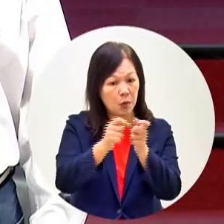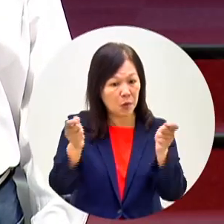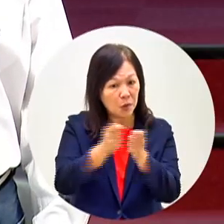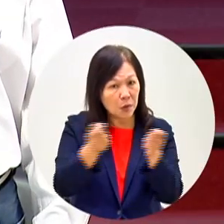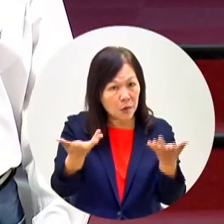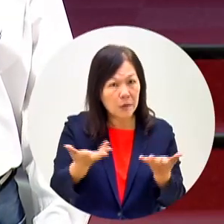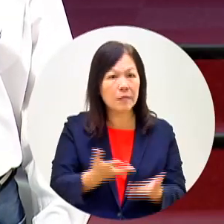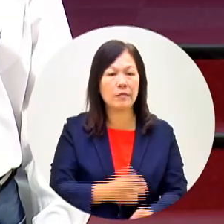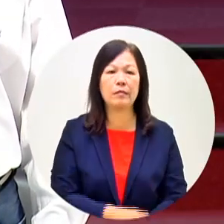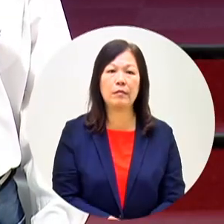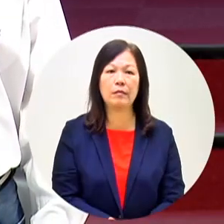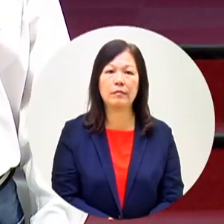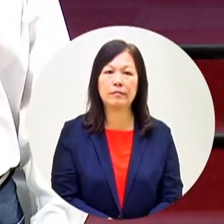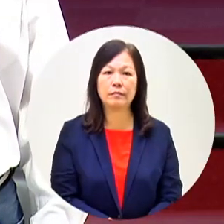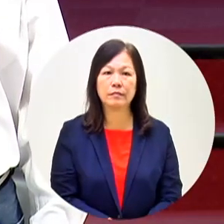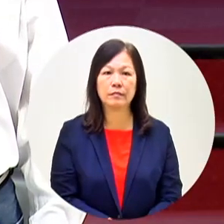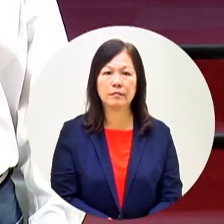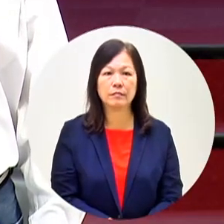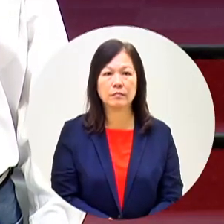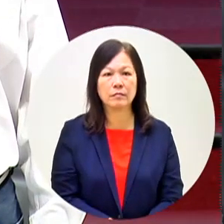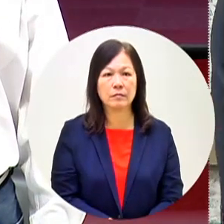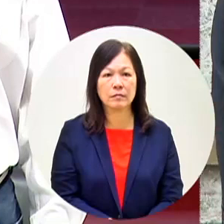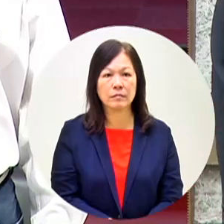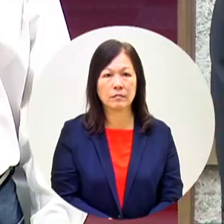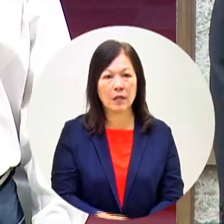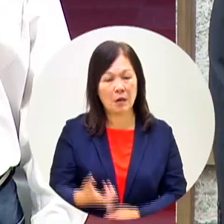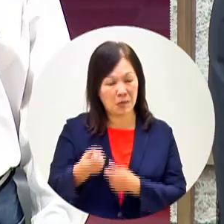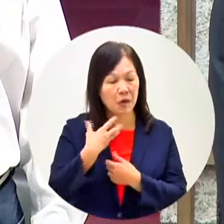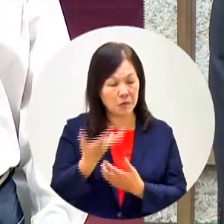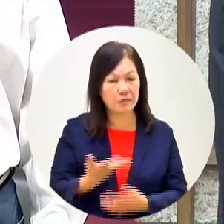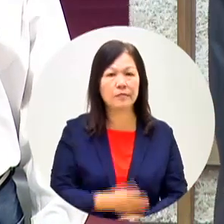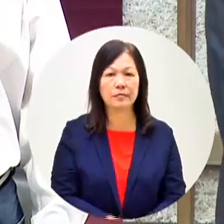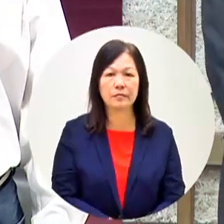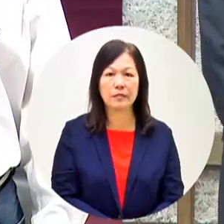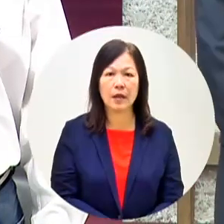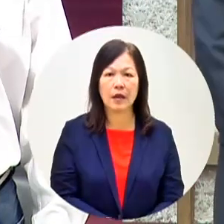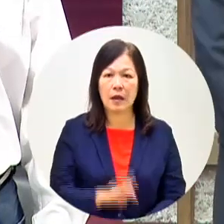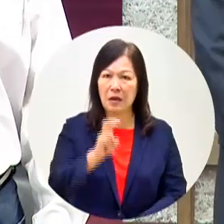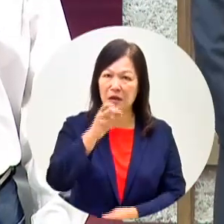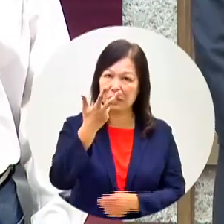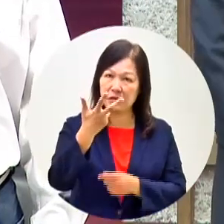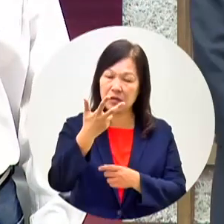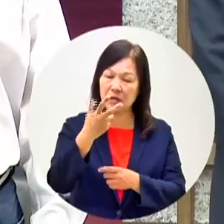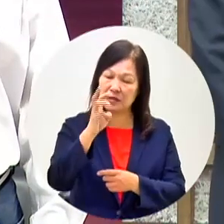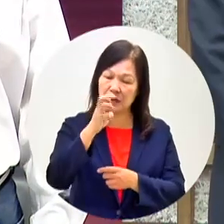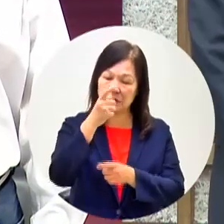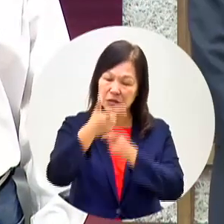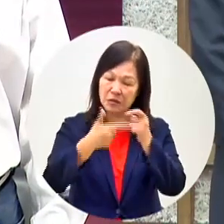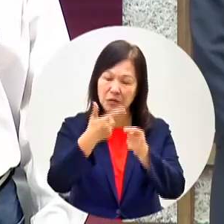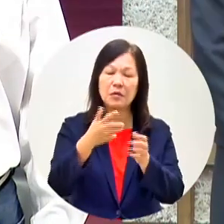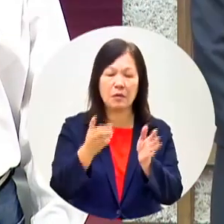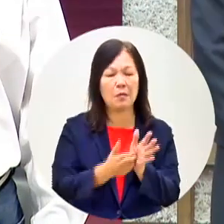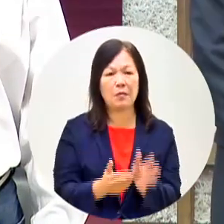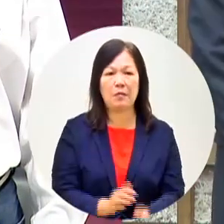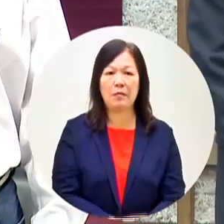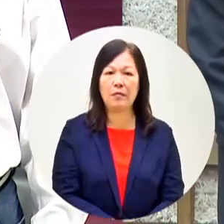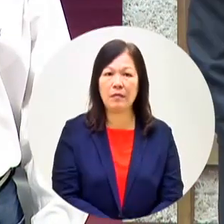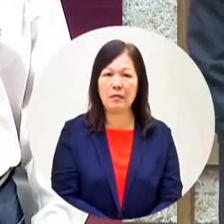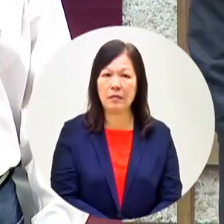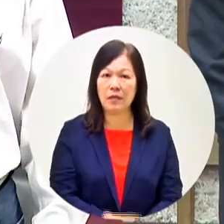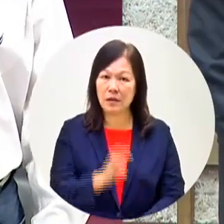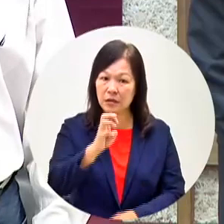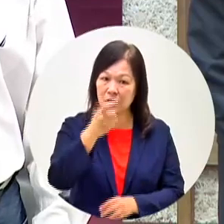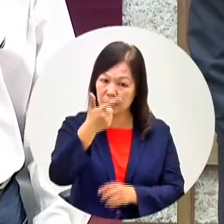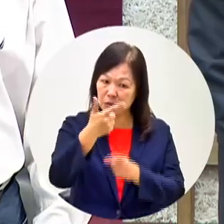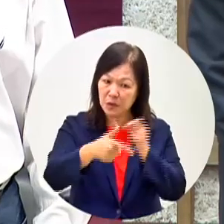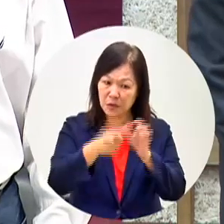来，36年。 我知影一个，吼。 36年。 36年了，对啊。36年拢做分局长了，对啊。